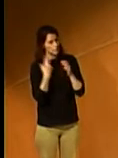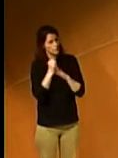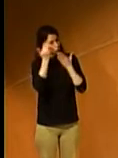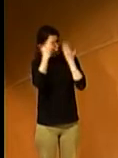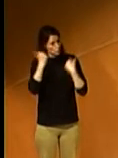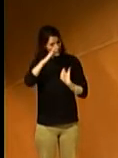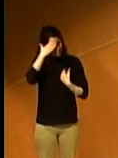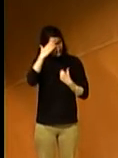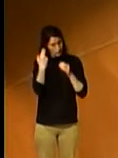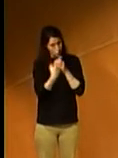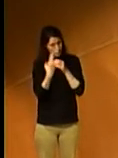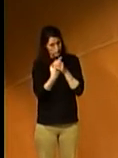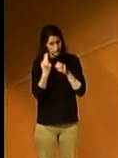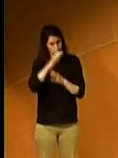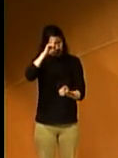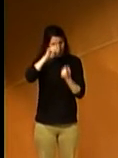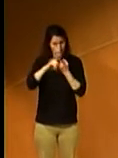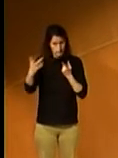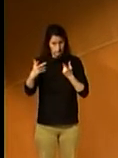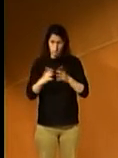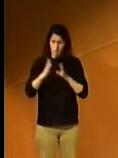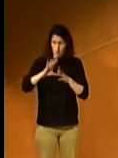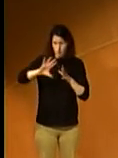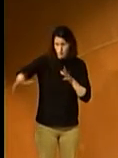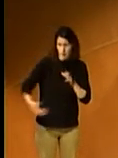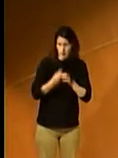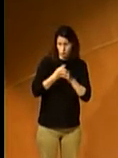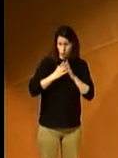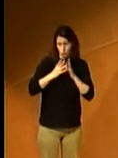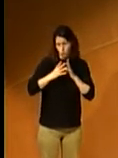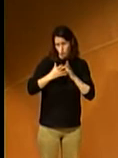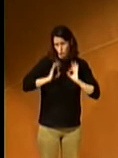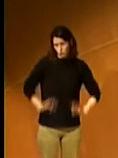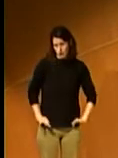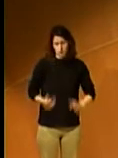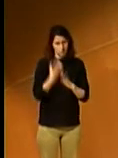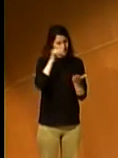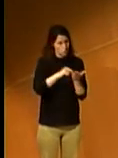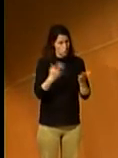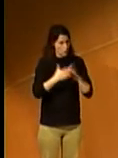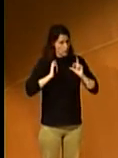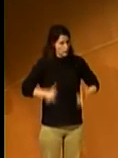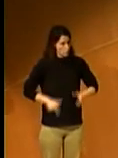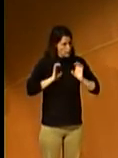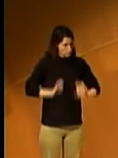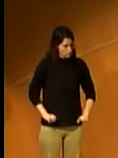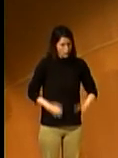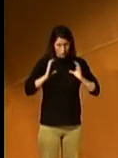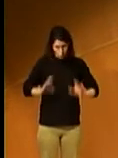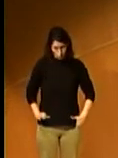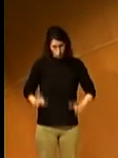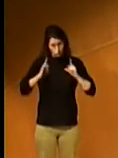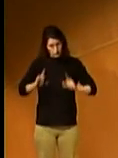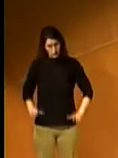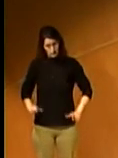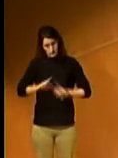pour l'inclusion scolaire. Maintenant, il y en a en école élémentaire, collège, lycée pro, lycée